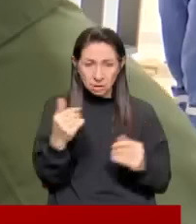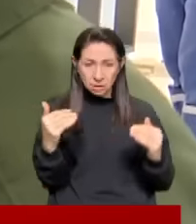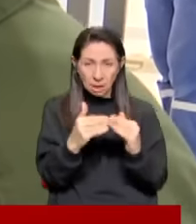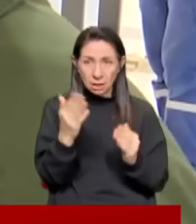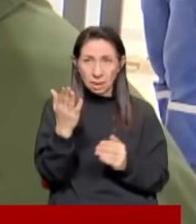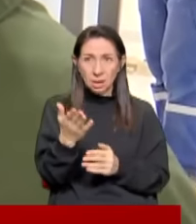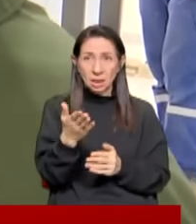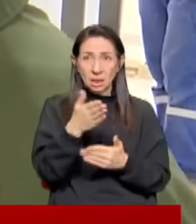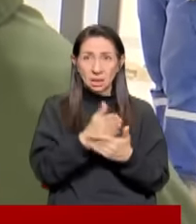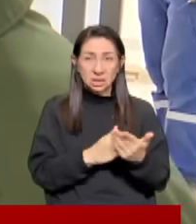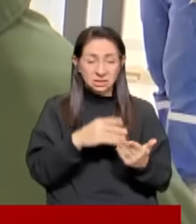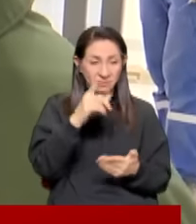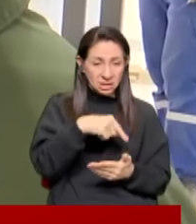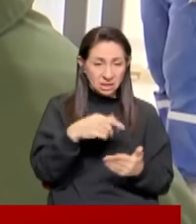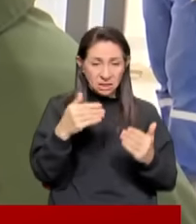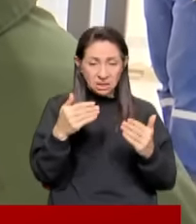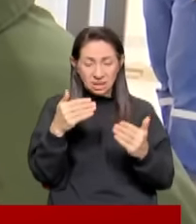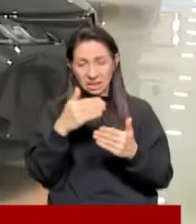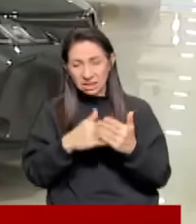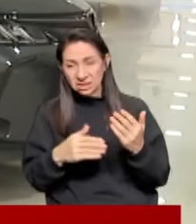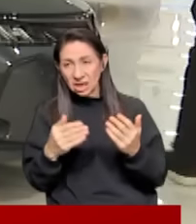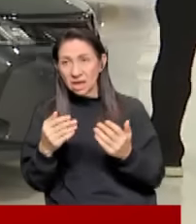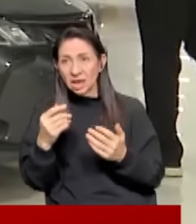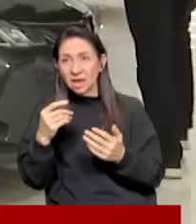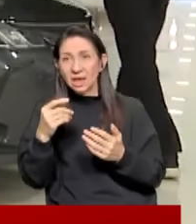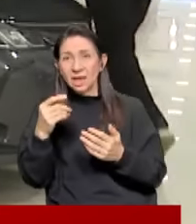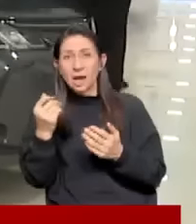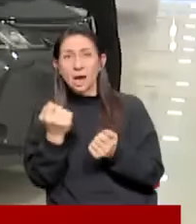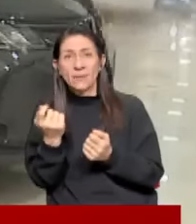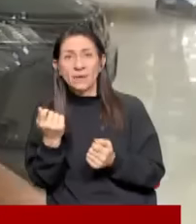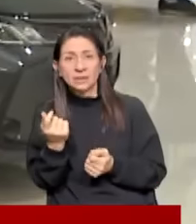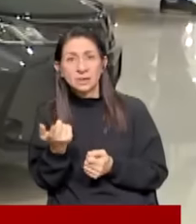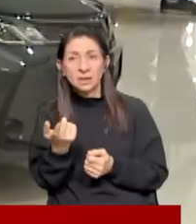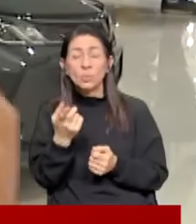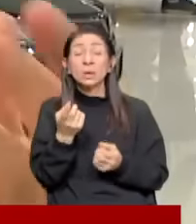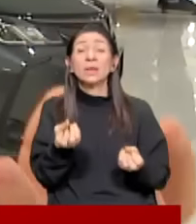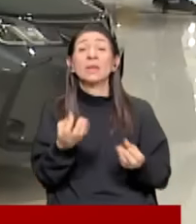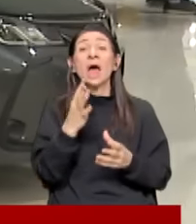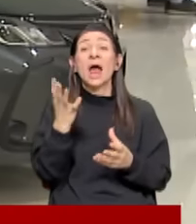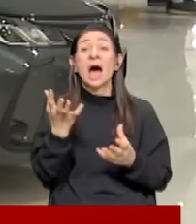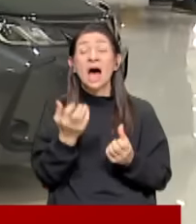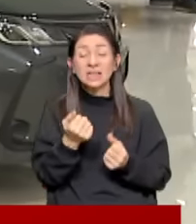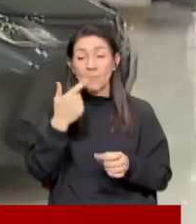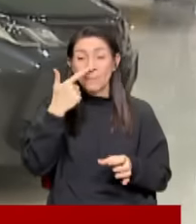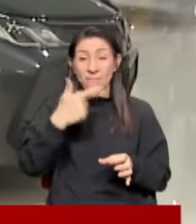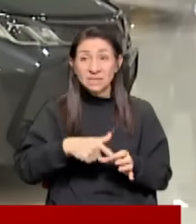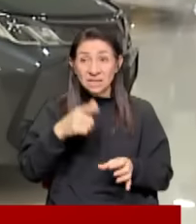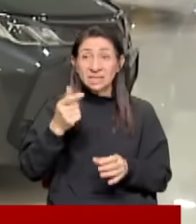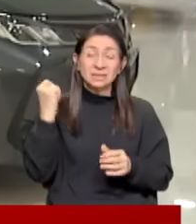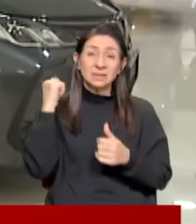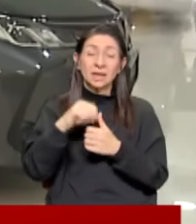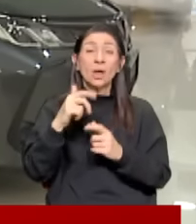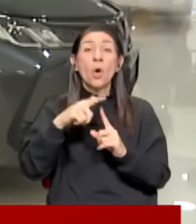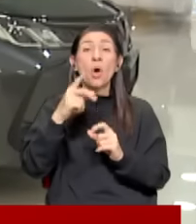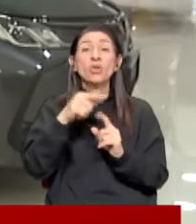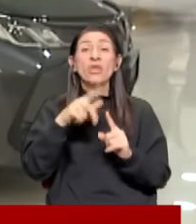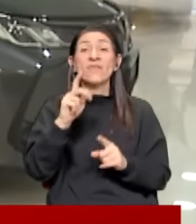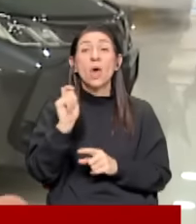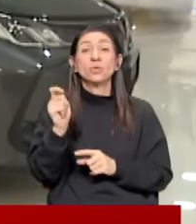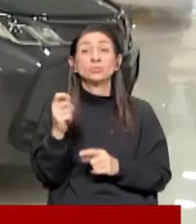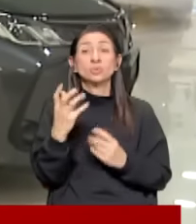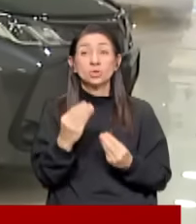denk. Yarısı vergi, yarısı araç fiyatı gibi. Sadece bununla da yetmiyor. Her aldığı yakıttan da tekrar bir ÖTV